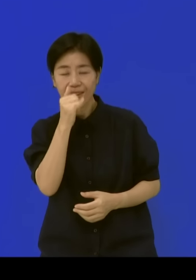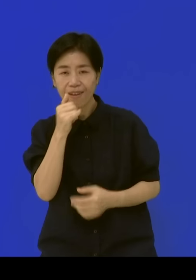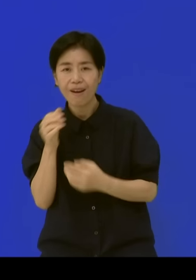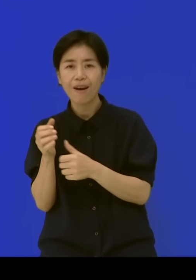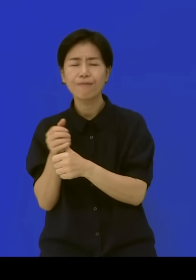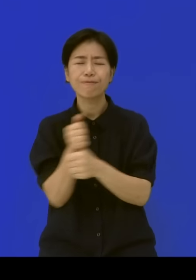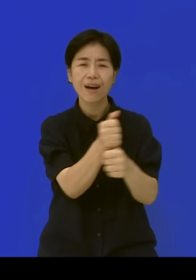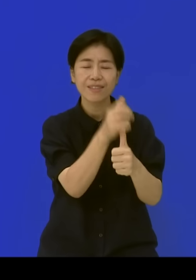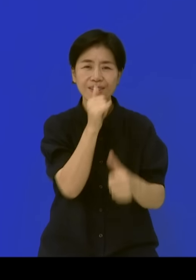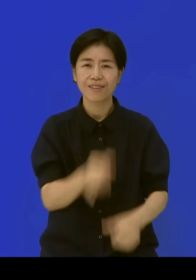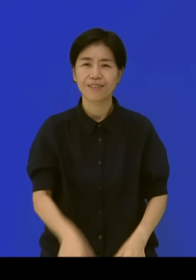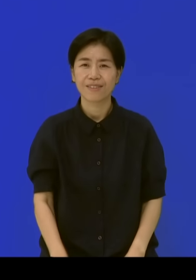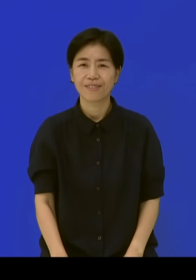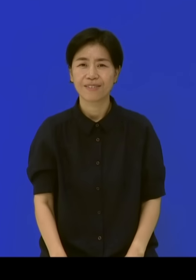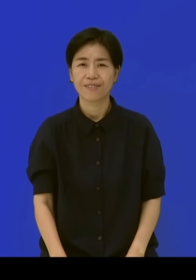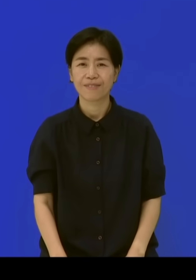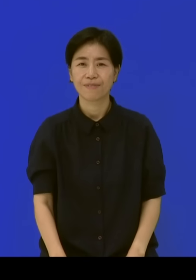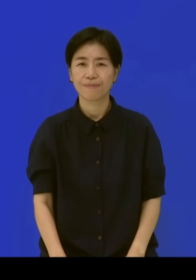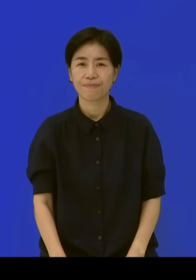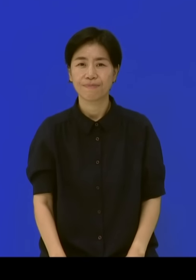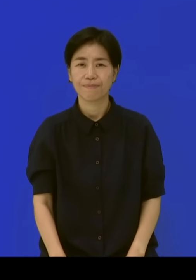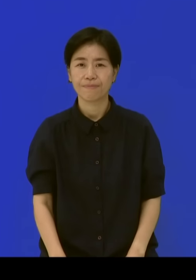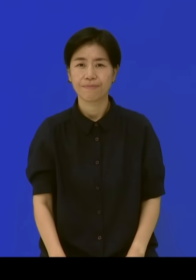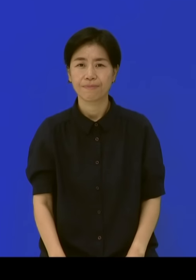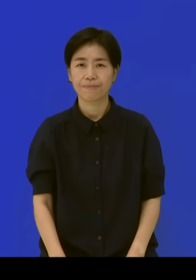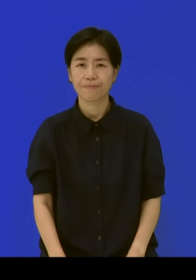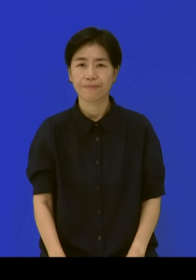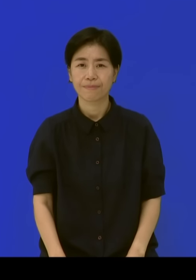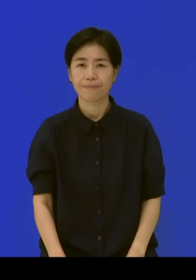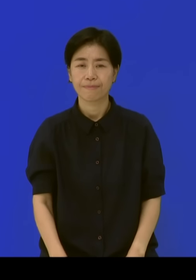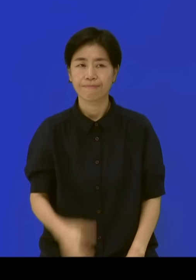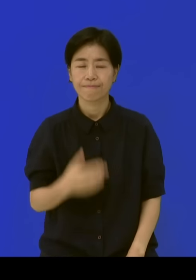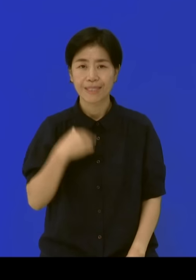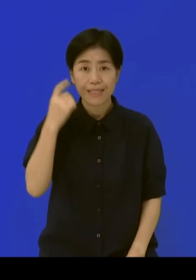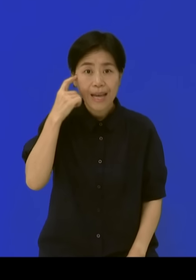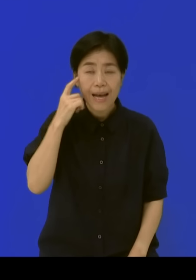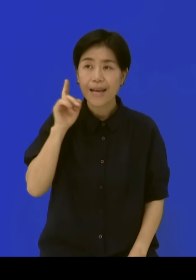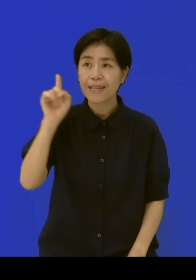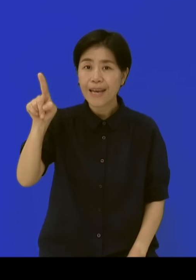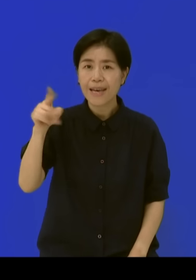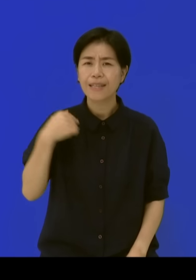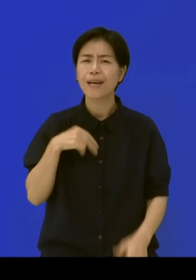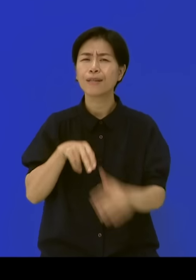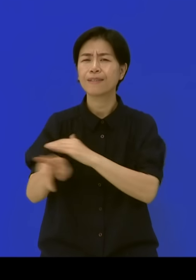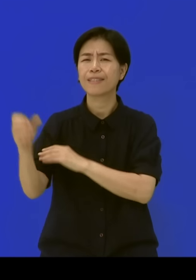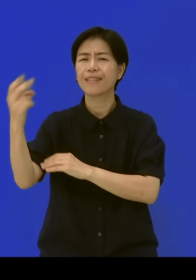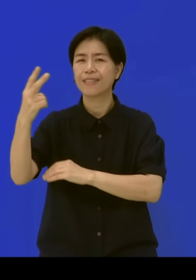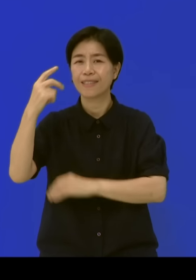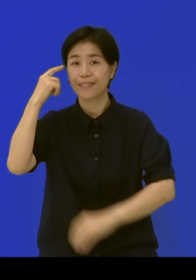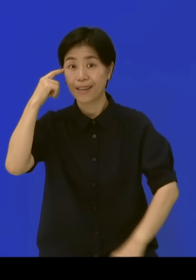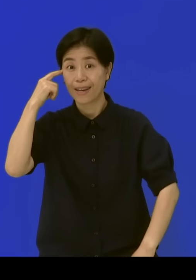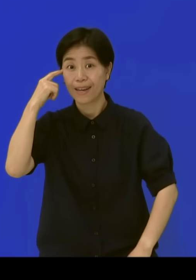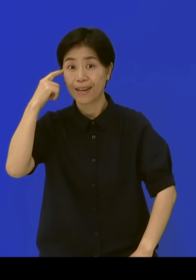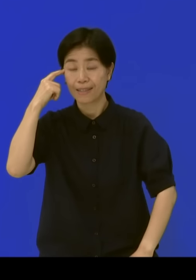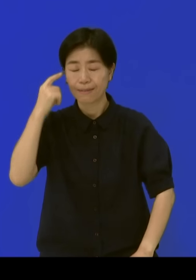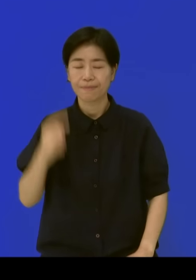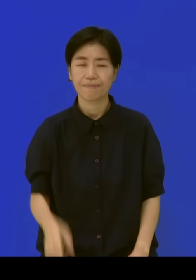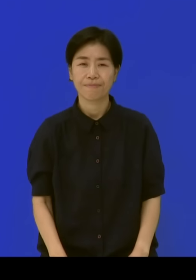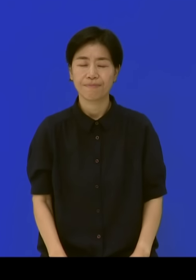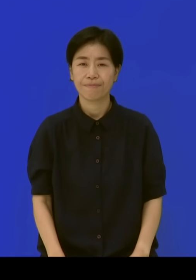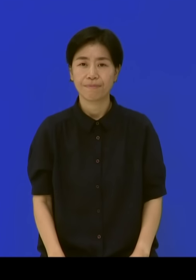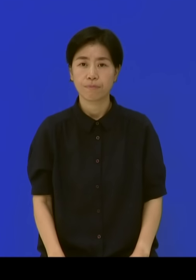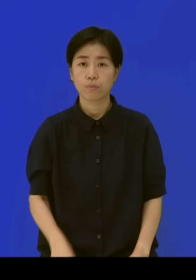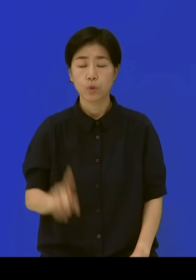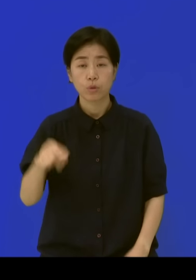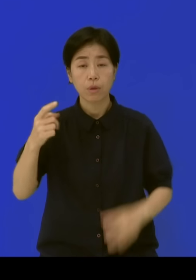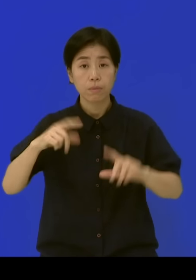여기 앉히고 예. 으악 잡혔다 그랬겠네요. 네, 내일은 반드시 내려가리라 이렇게 생각하고 그 첫날을 보냈는데 그